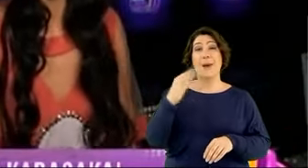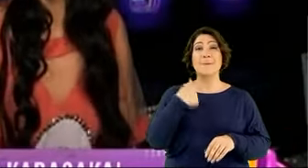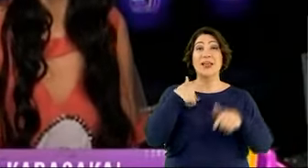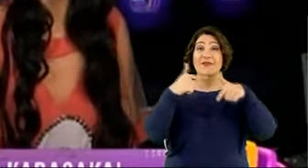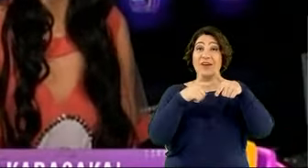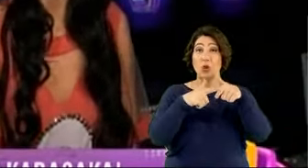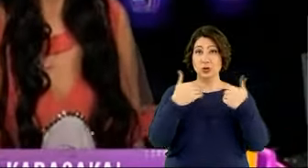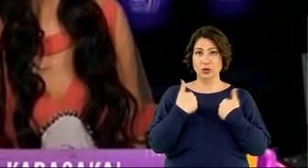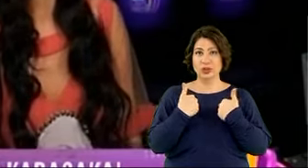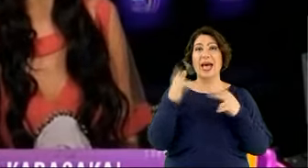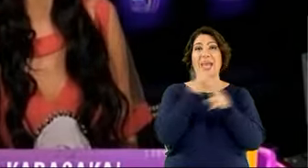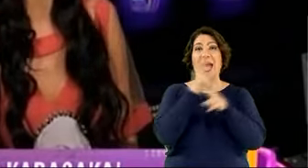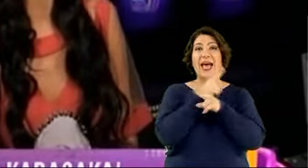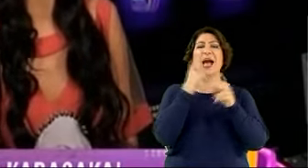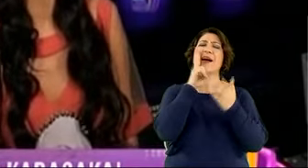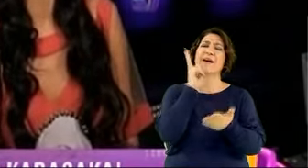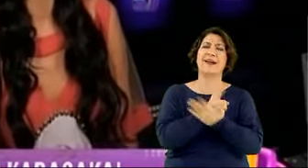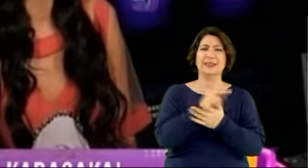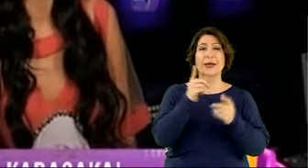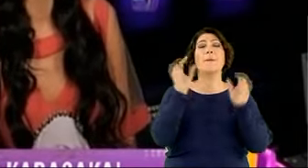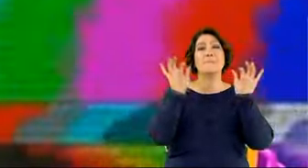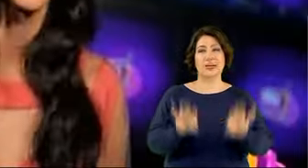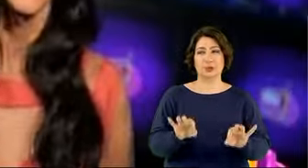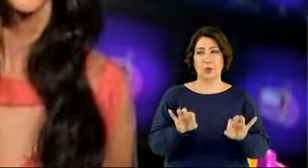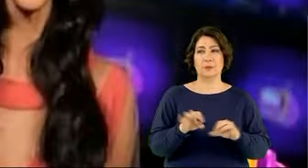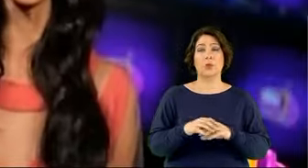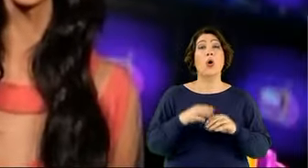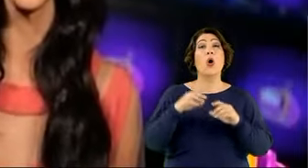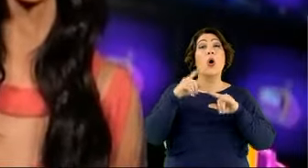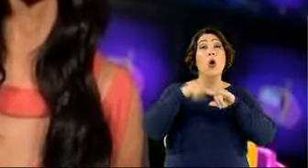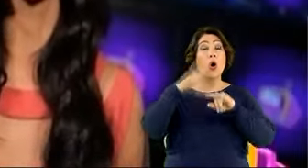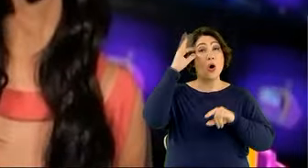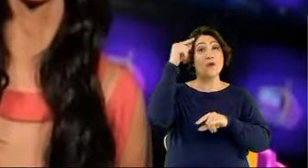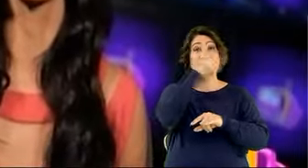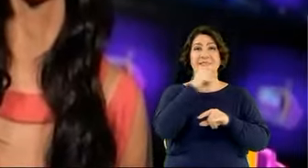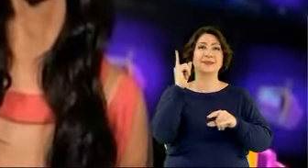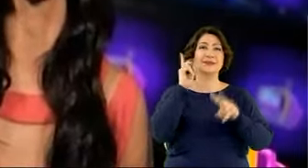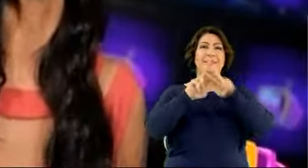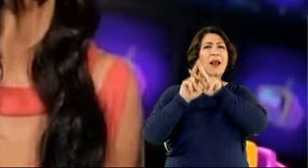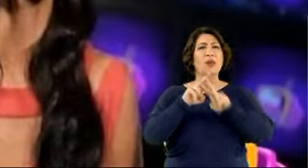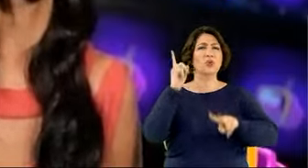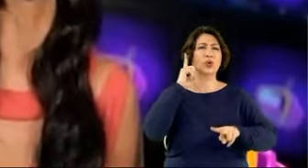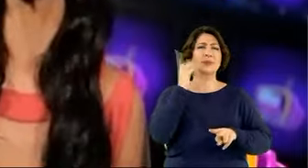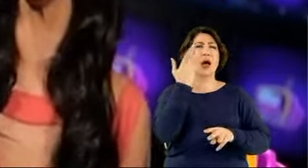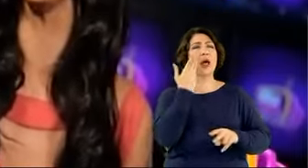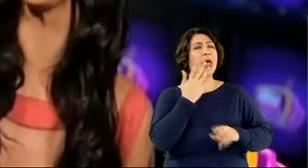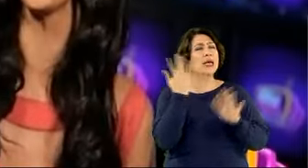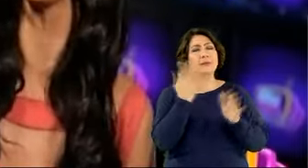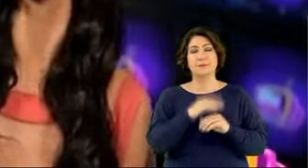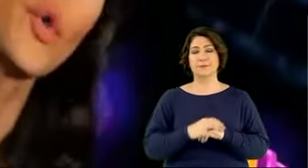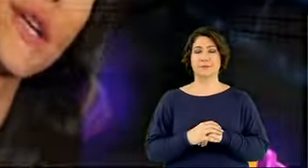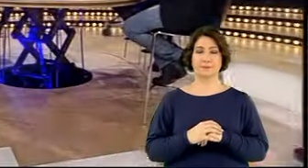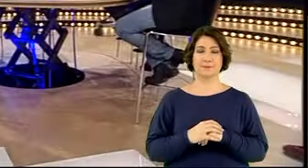Fatoş Kabasakal. Kahkaha garantili programımız başlamak üzere. Hollywood starlarına duyduğumuz hayranlıkta hiç kuşkusuz en büyük